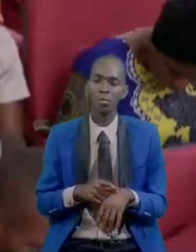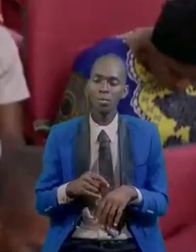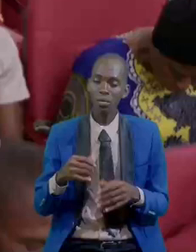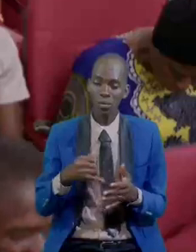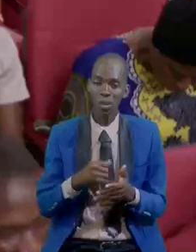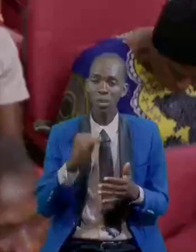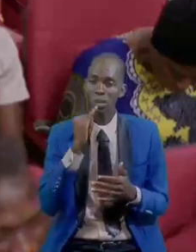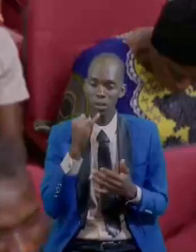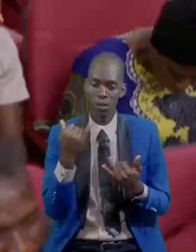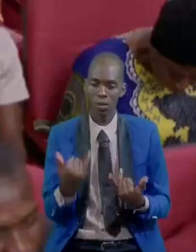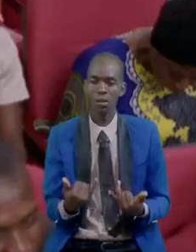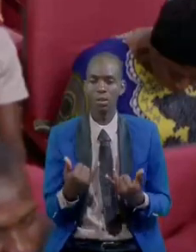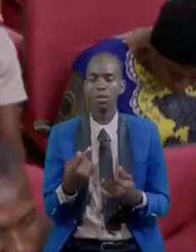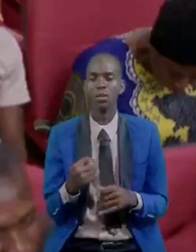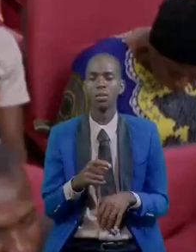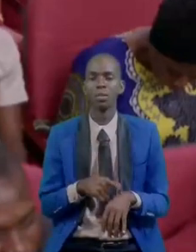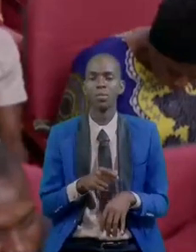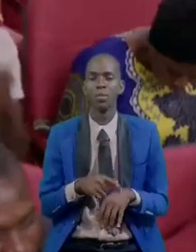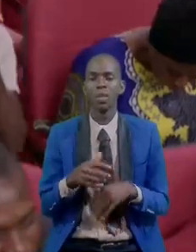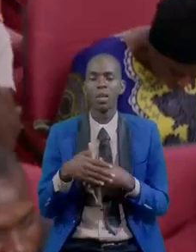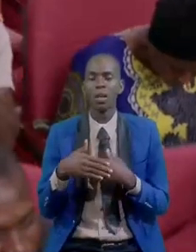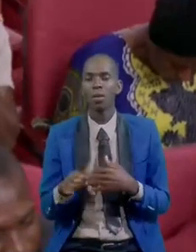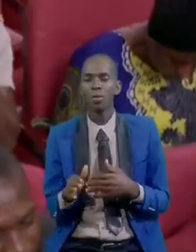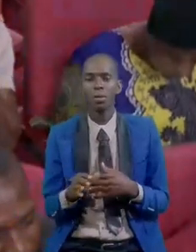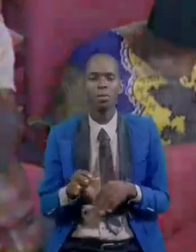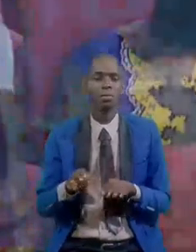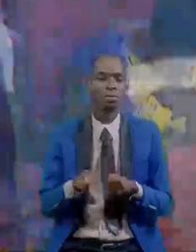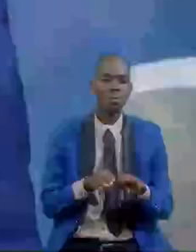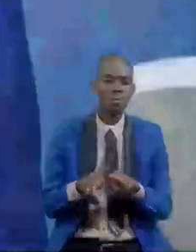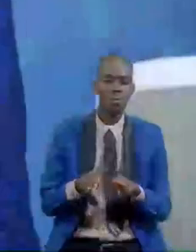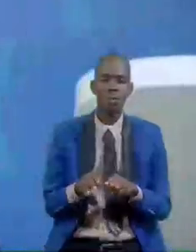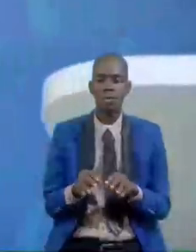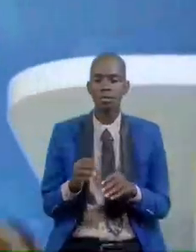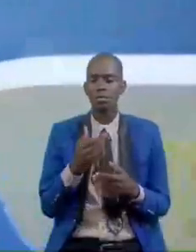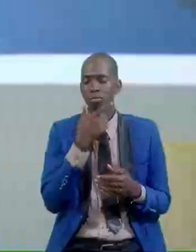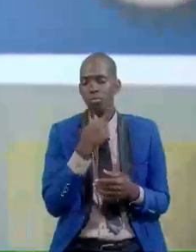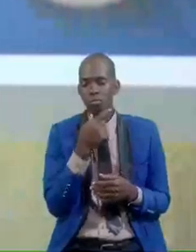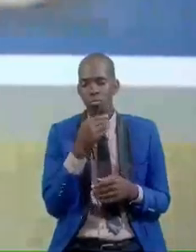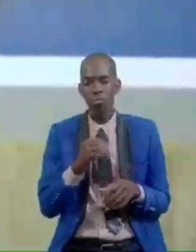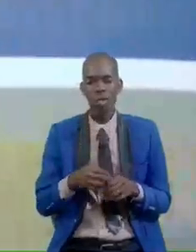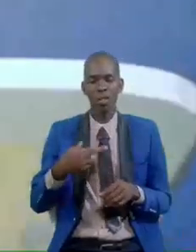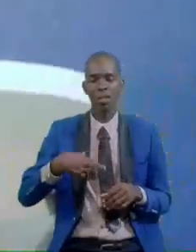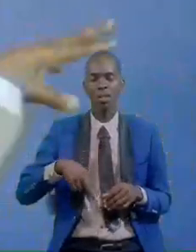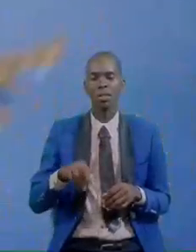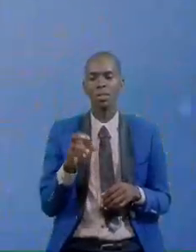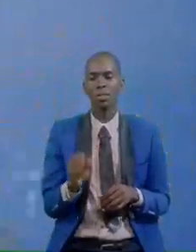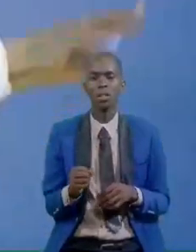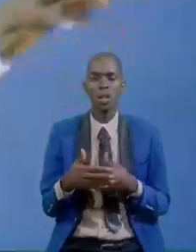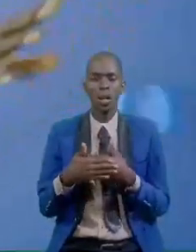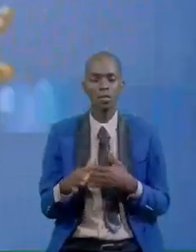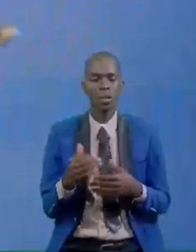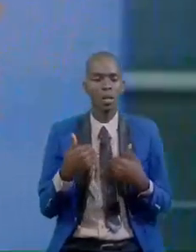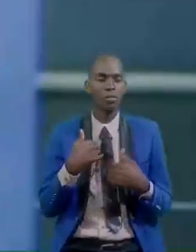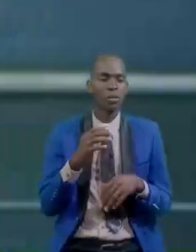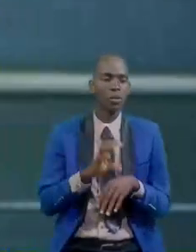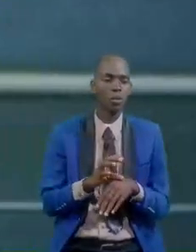n'est-ce pas le temps? Après avoir joué à la religion pendant plusieurs années dans notre pays, implanté